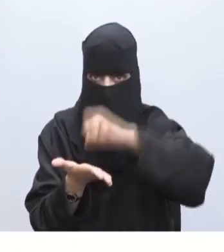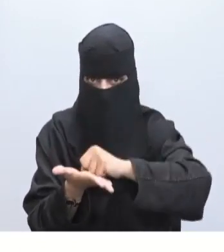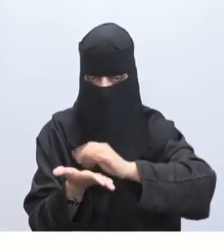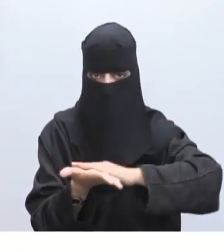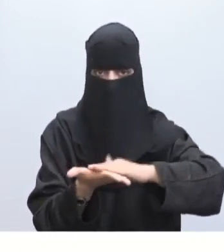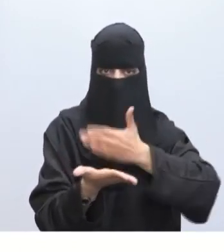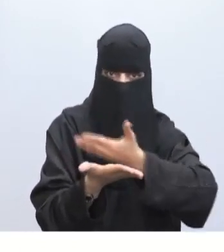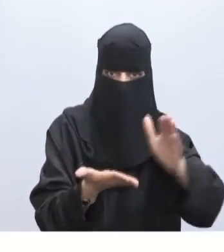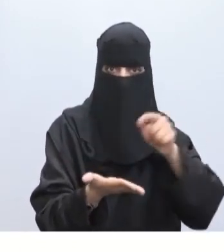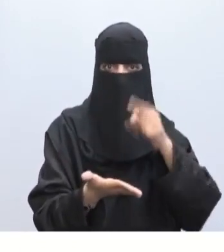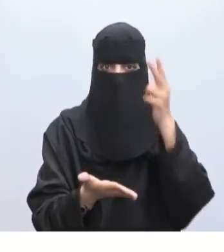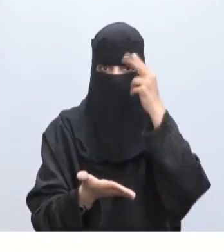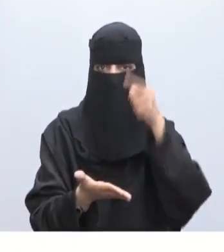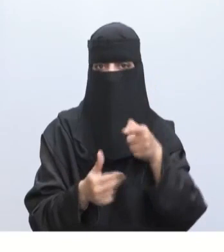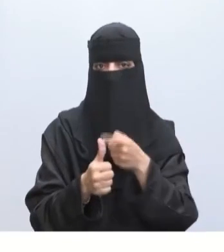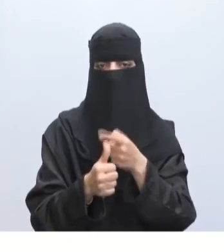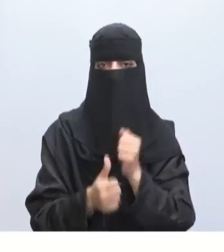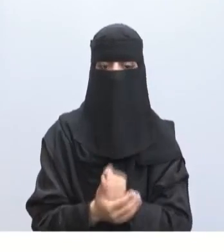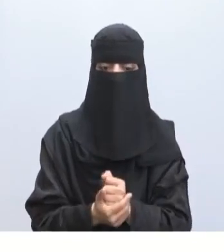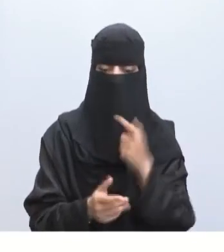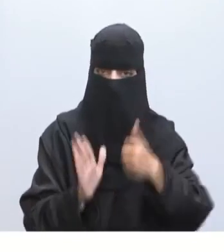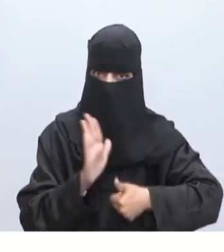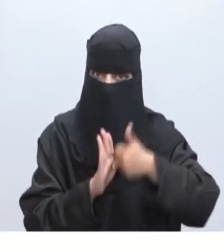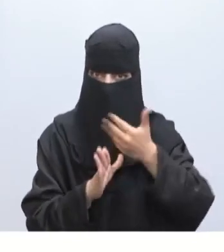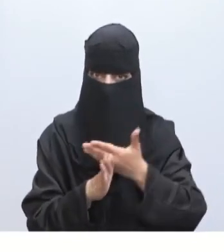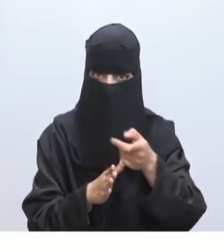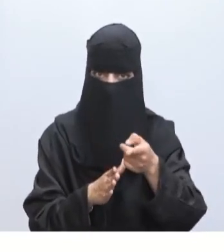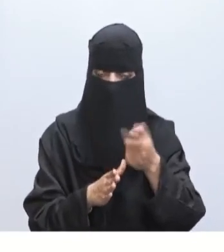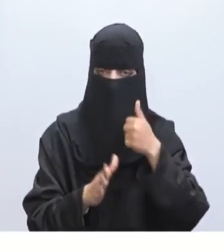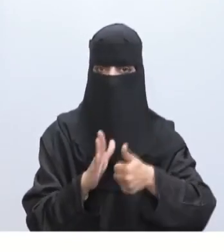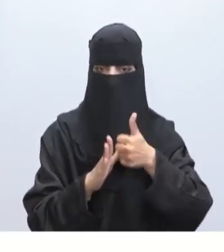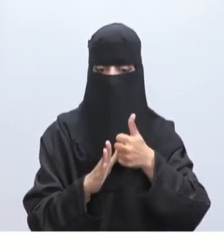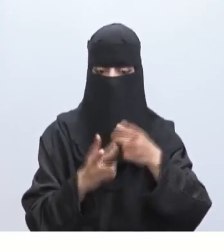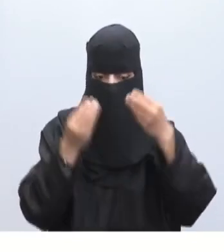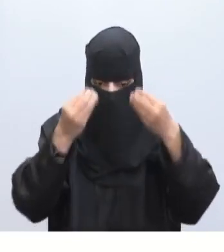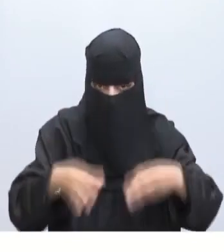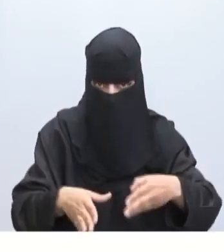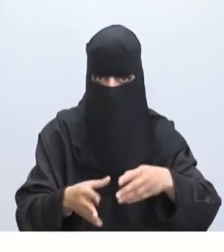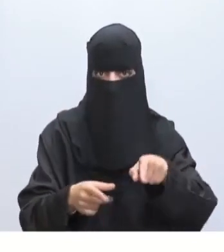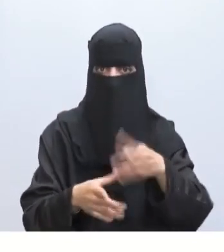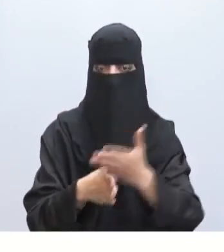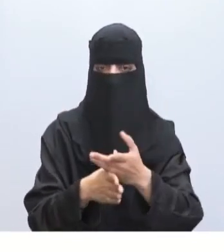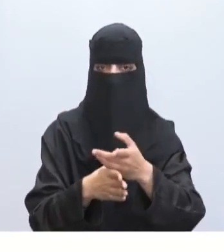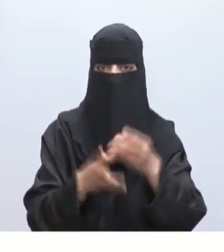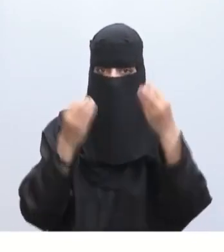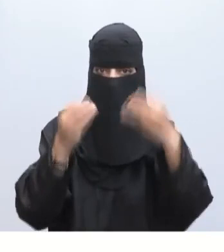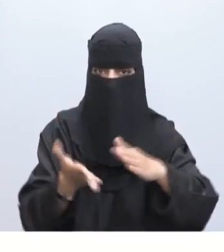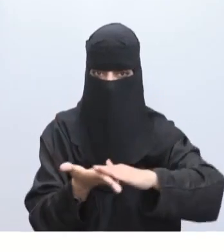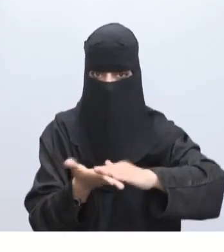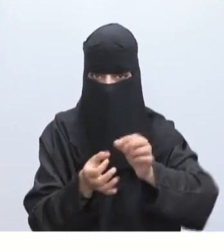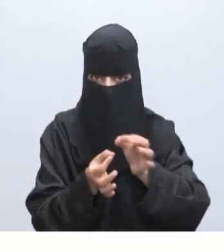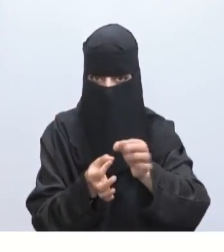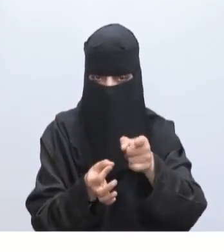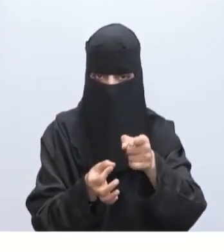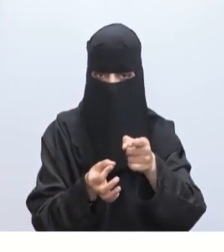السعوديه الاولى حيث استطاع ان يسقط هذه الدوله وان يخرب الدرعيه